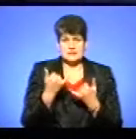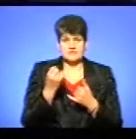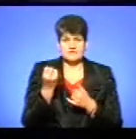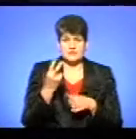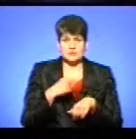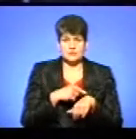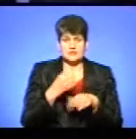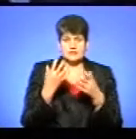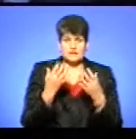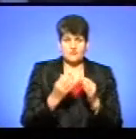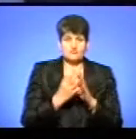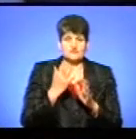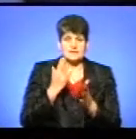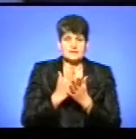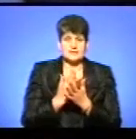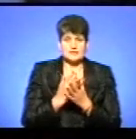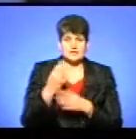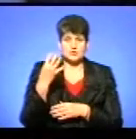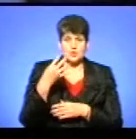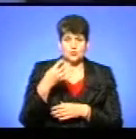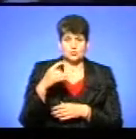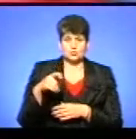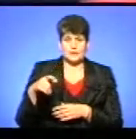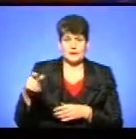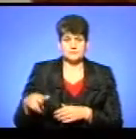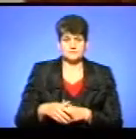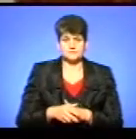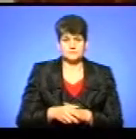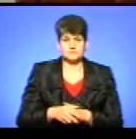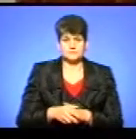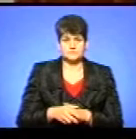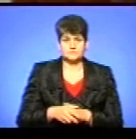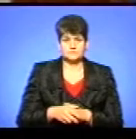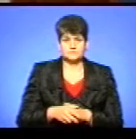година дня. У черзі ми нарахували близько 40 людей.